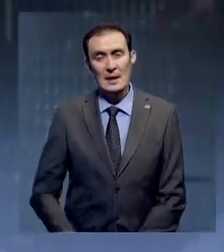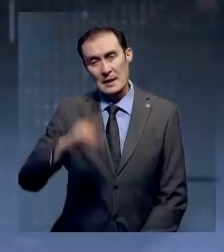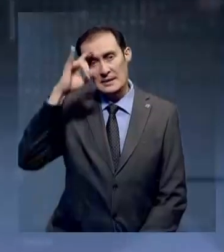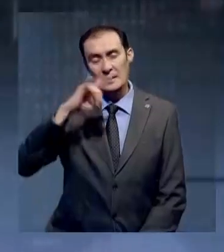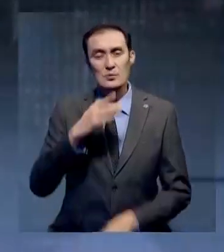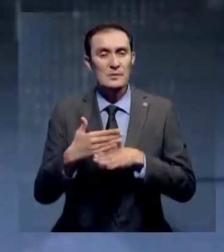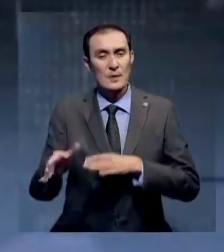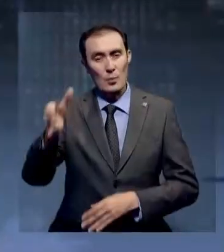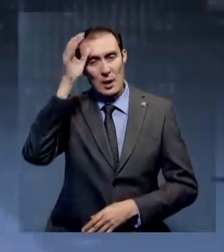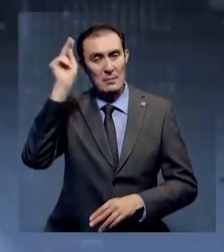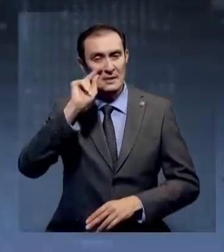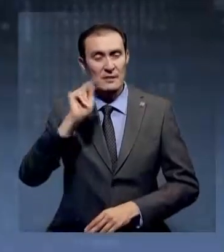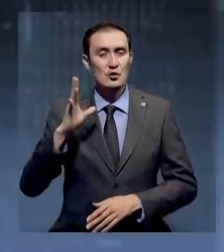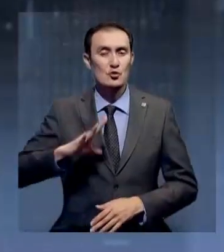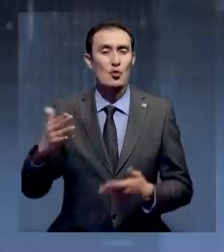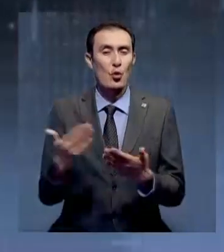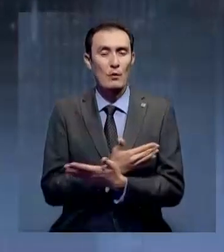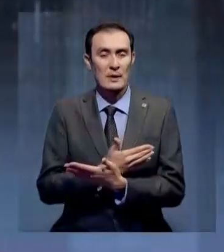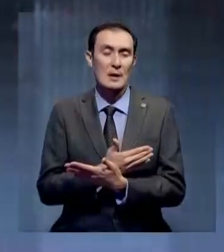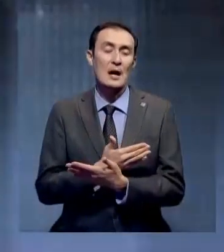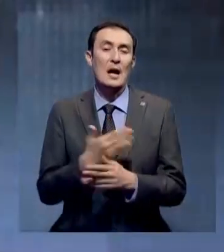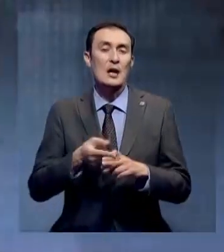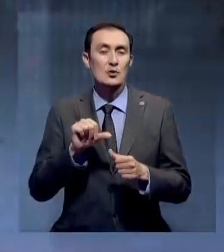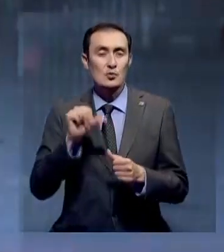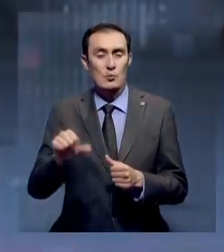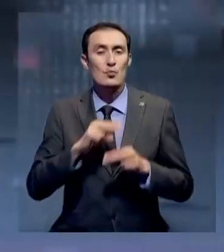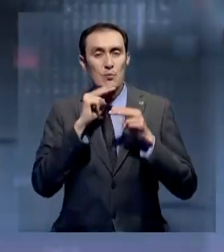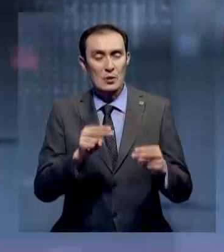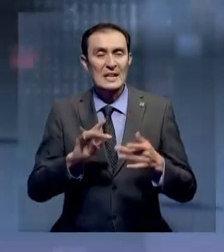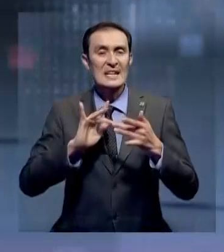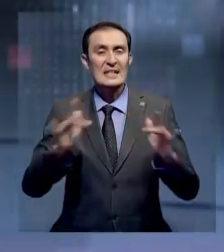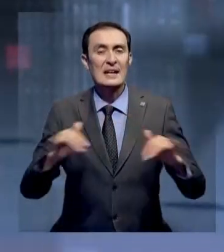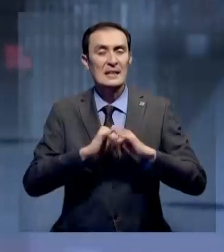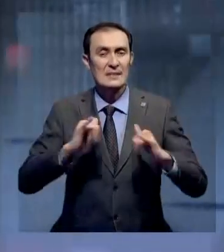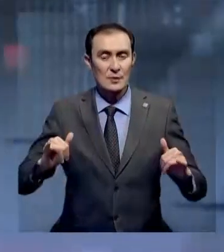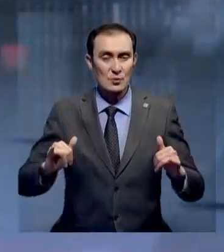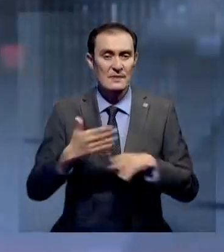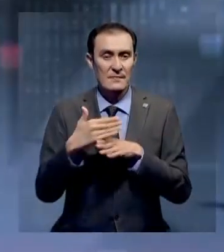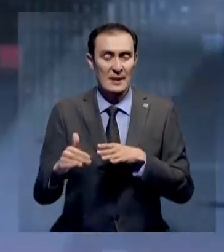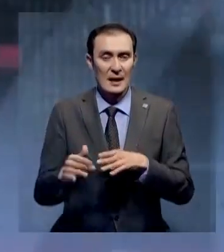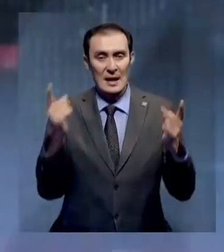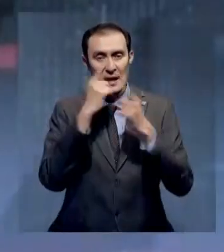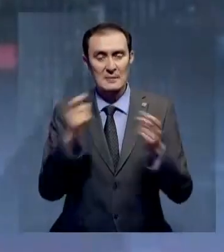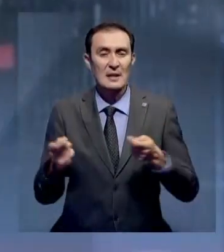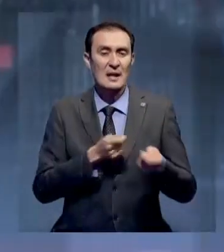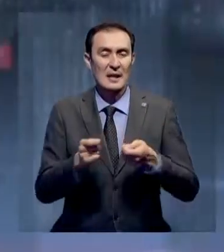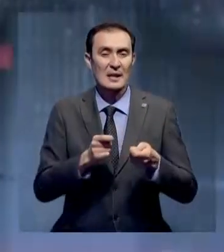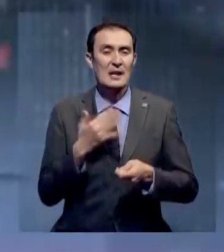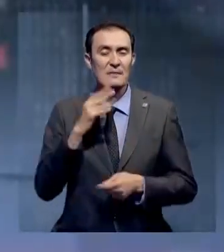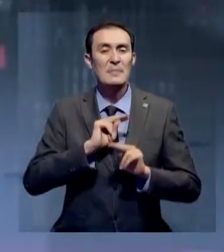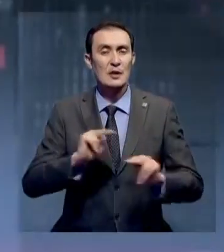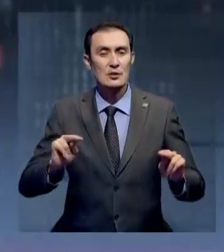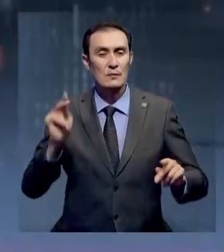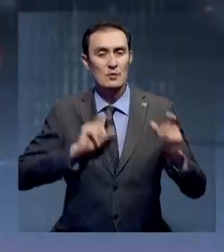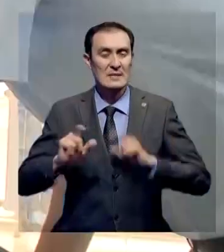казахстанскую сферу образования ждут нововведения особую упор сделают на цифровизацию отрасли отметил ректор национального